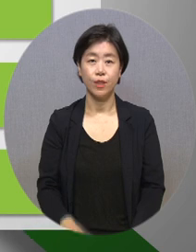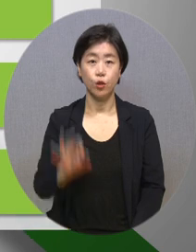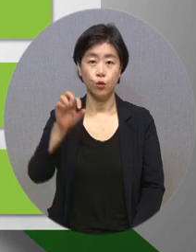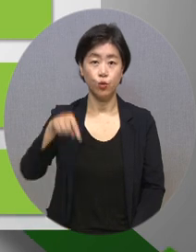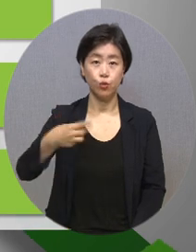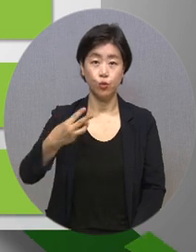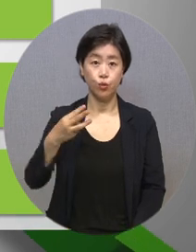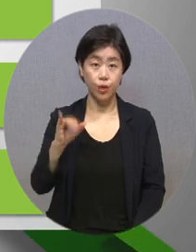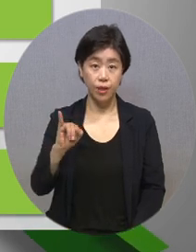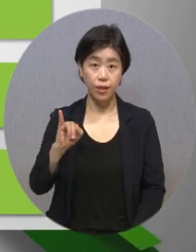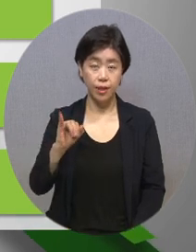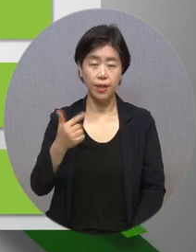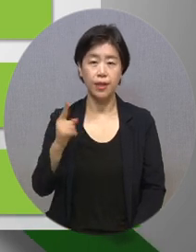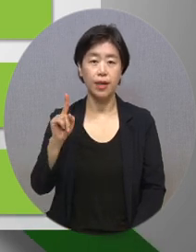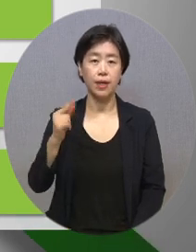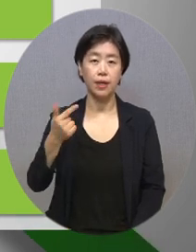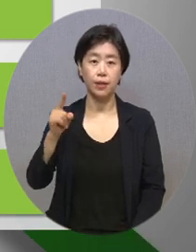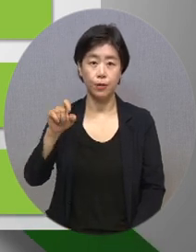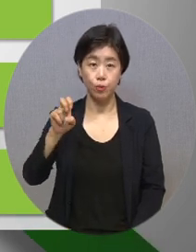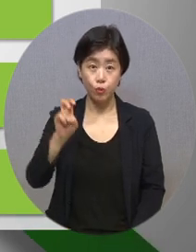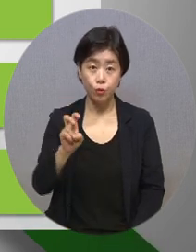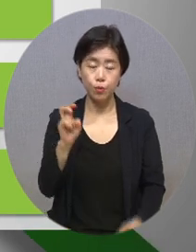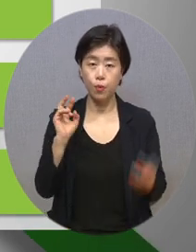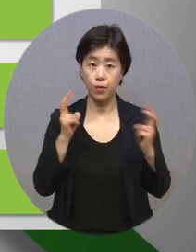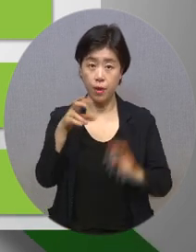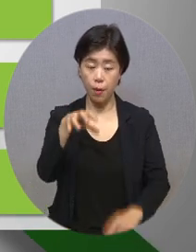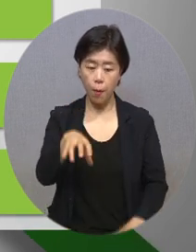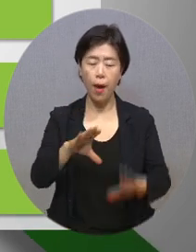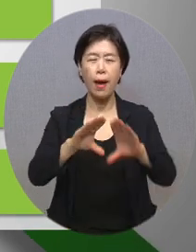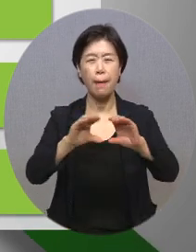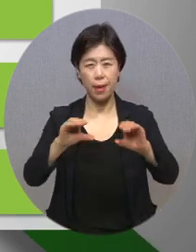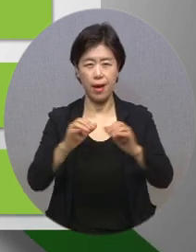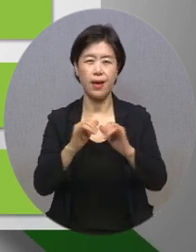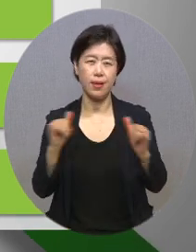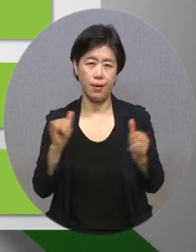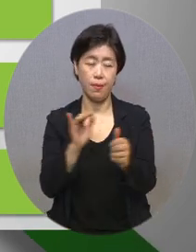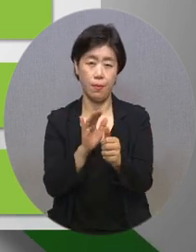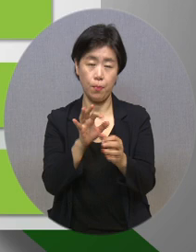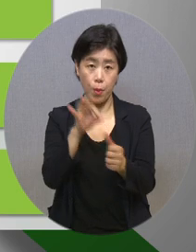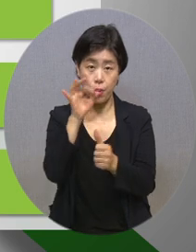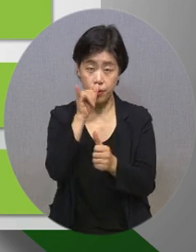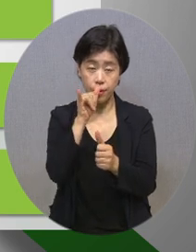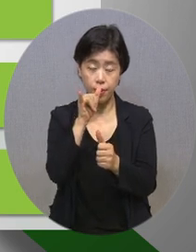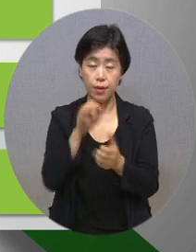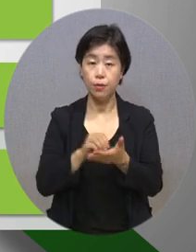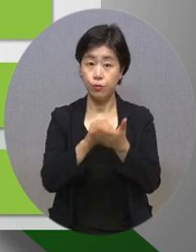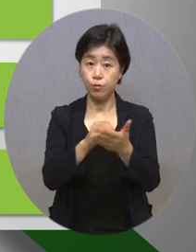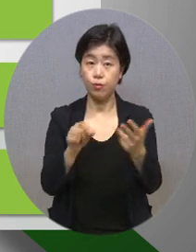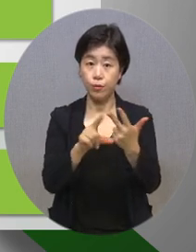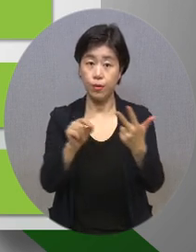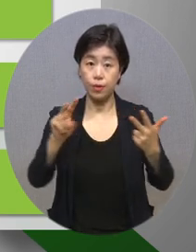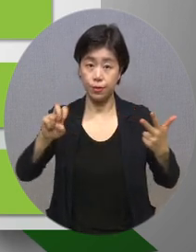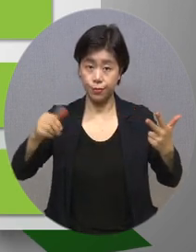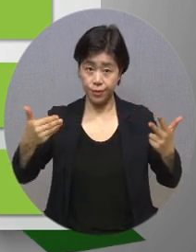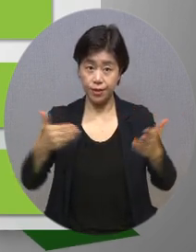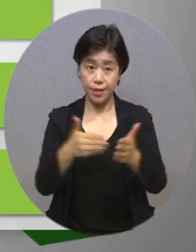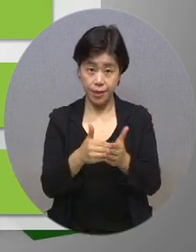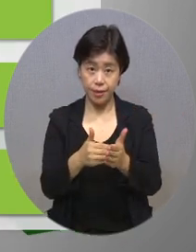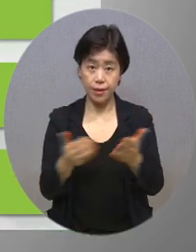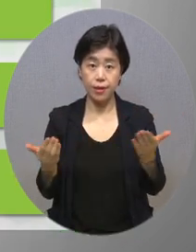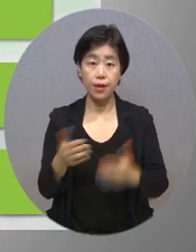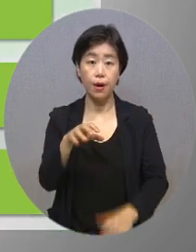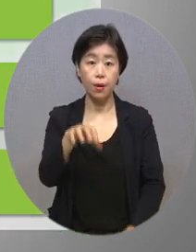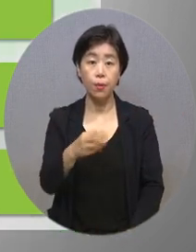주식회사 우리나눔에서 안마사를 모집합니다. 접수 마감일은 7월 29일까지며 근무지는